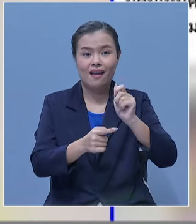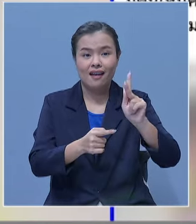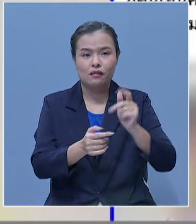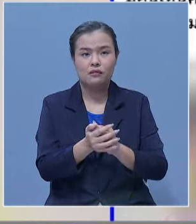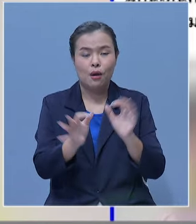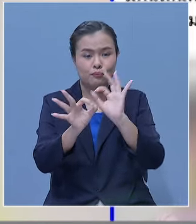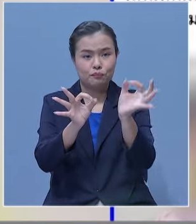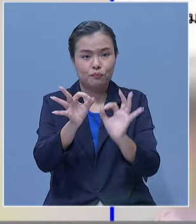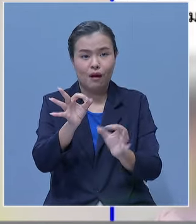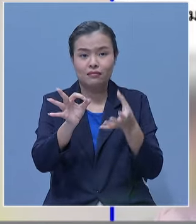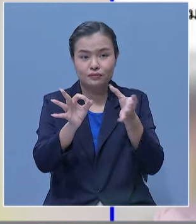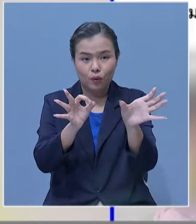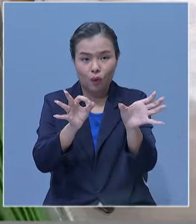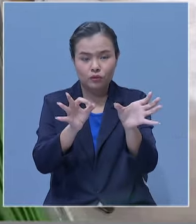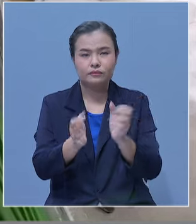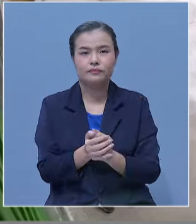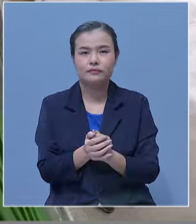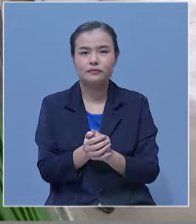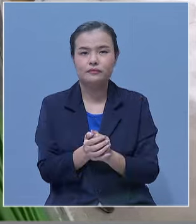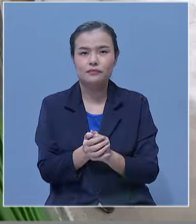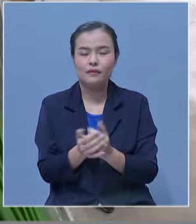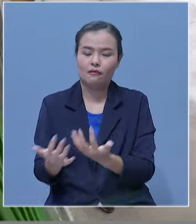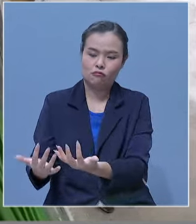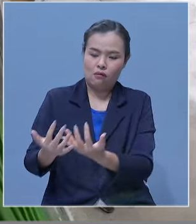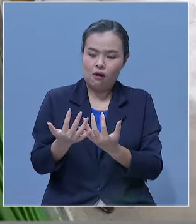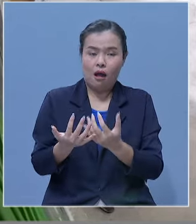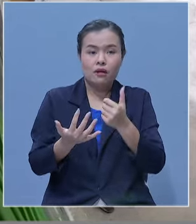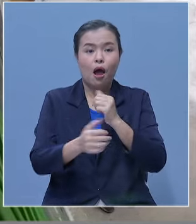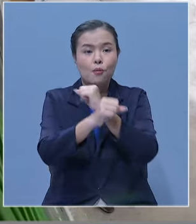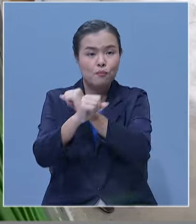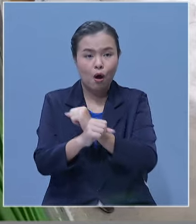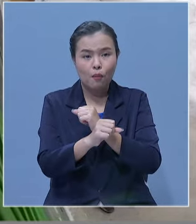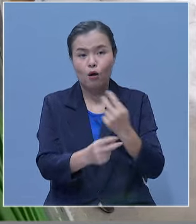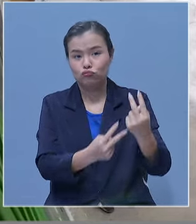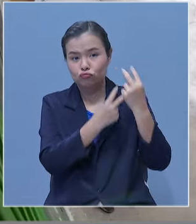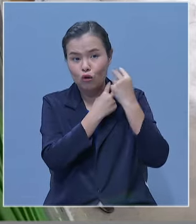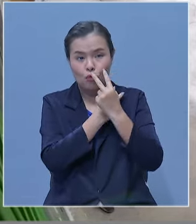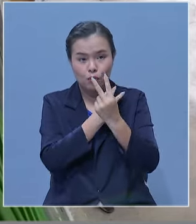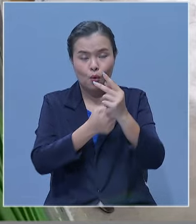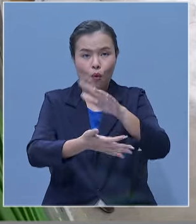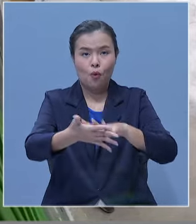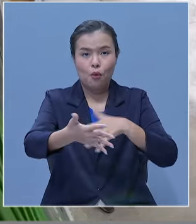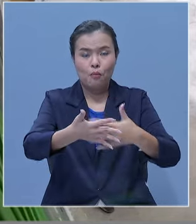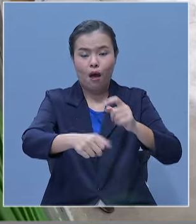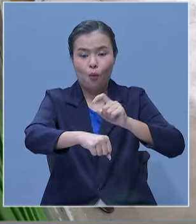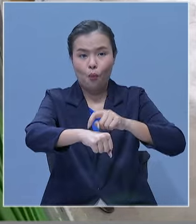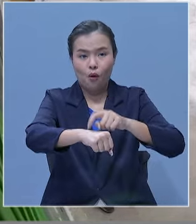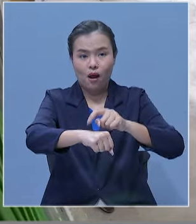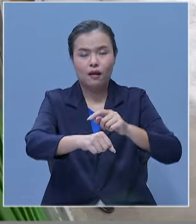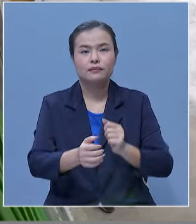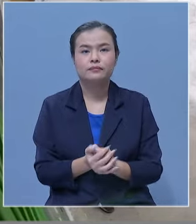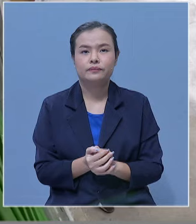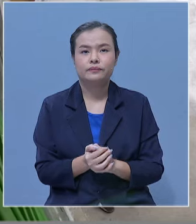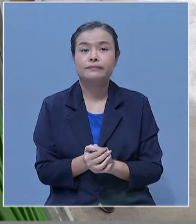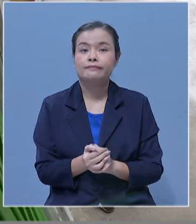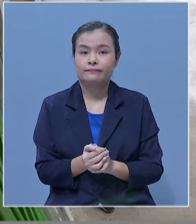การติดตามเรื่องนี้นะครับจนสามารถพาตัวน้องมาร์ตินกลับมาได้อย่างปลอดภัยเราย้อนกลับไปดูไทม์ไลน์กันหน่อยคุณจอห์นท่านผู้ชมว่าเห